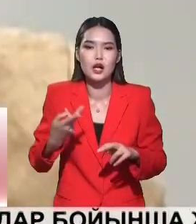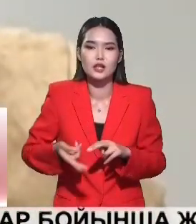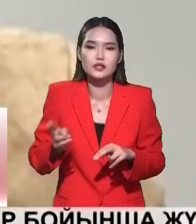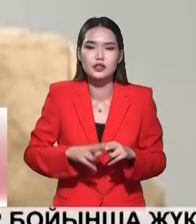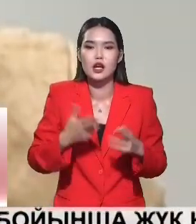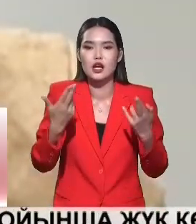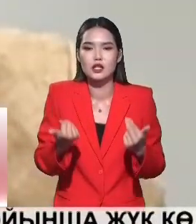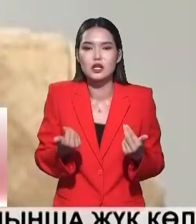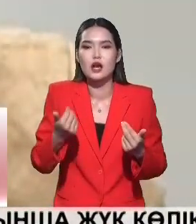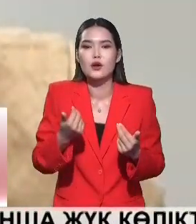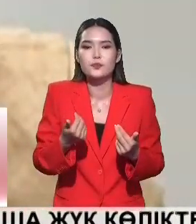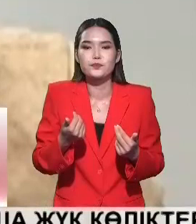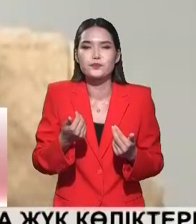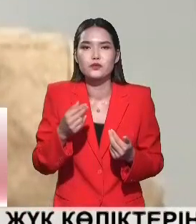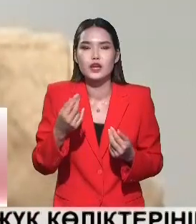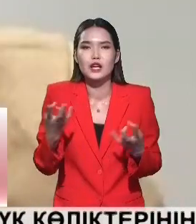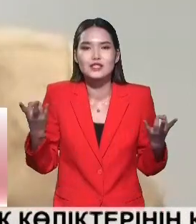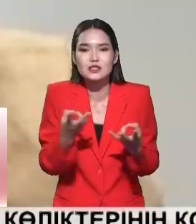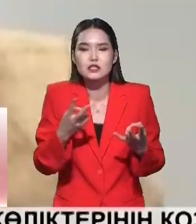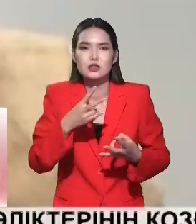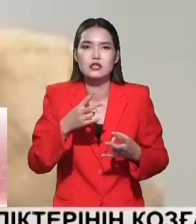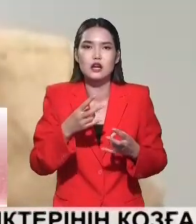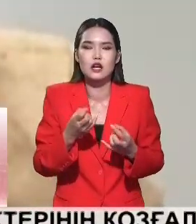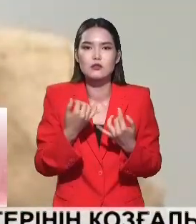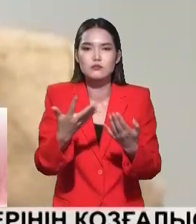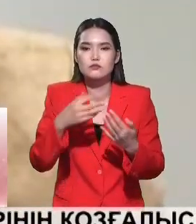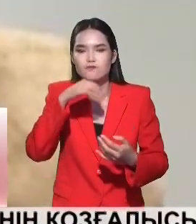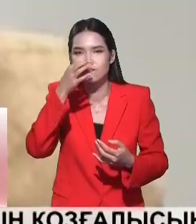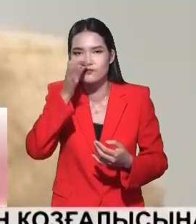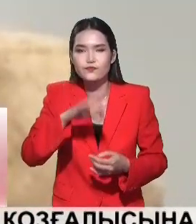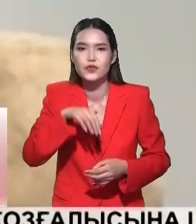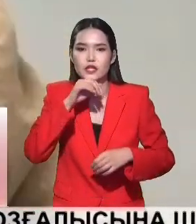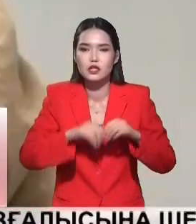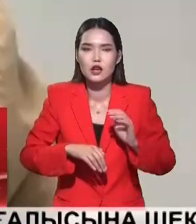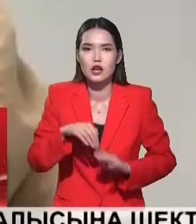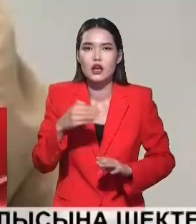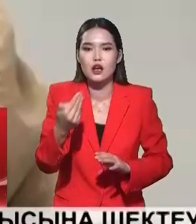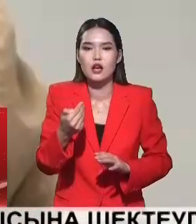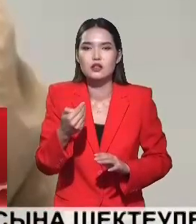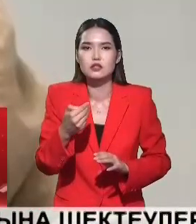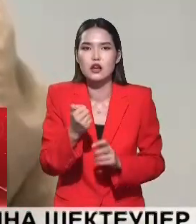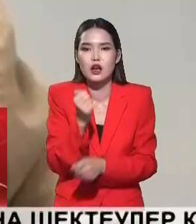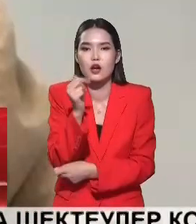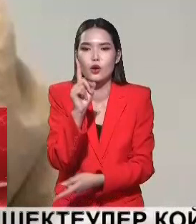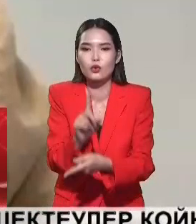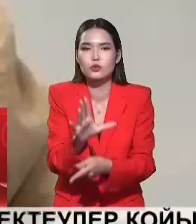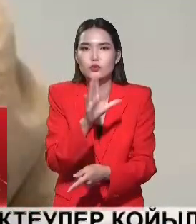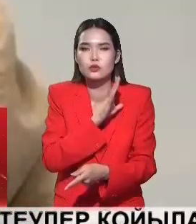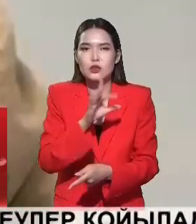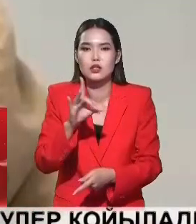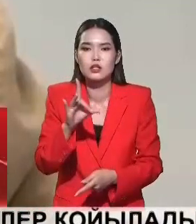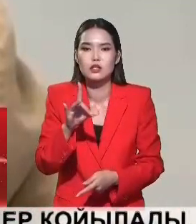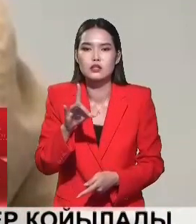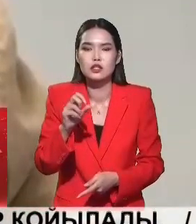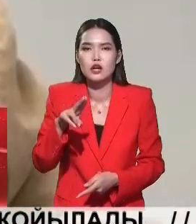әрине тиісті салаға жұмыс жасайтын сапалы кадрларды даярлау мәселесі. Арнайы біз